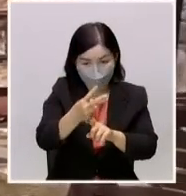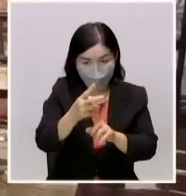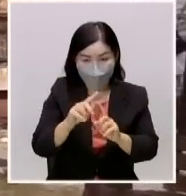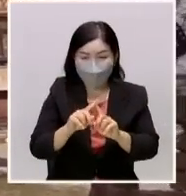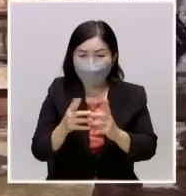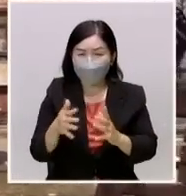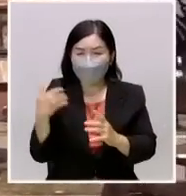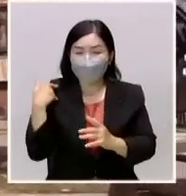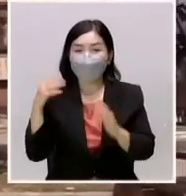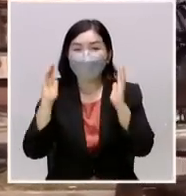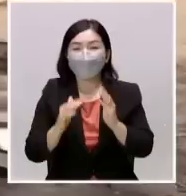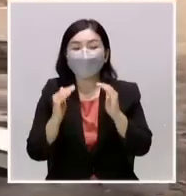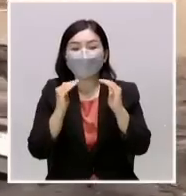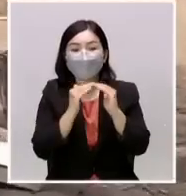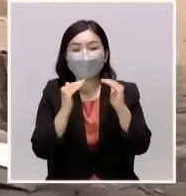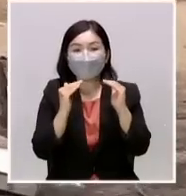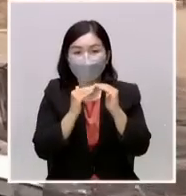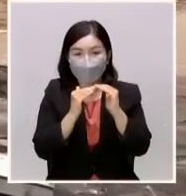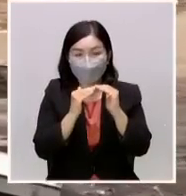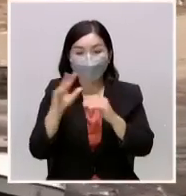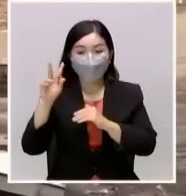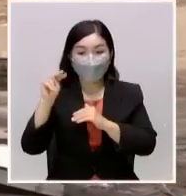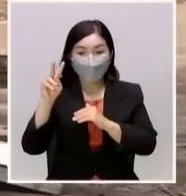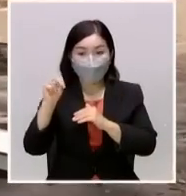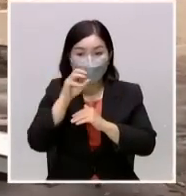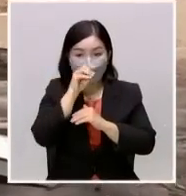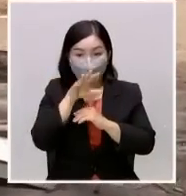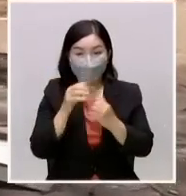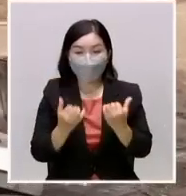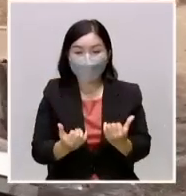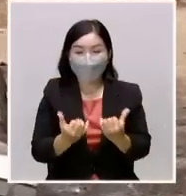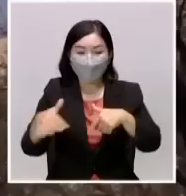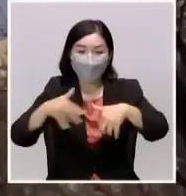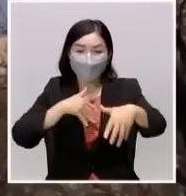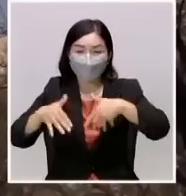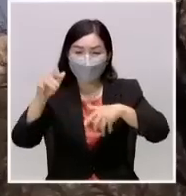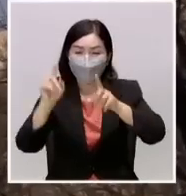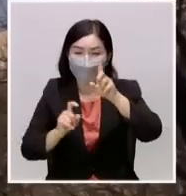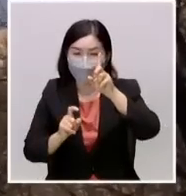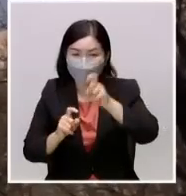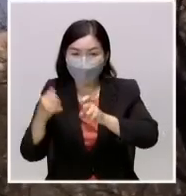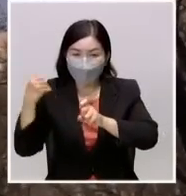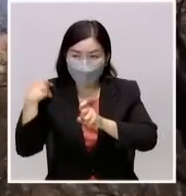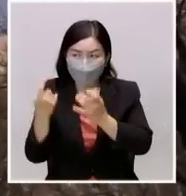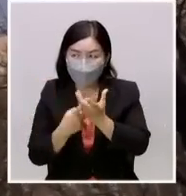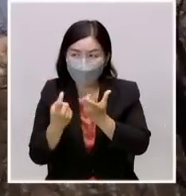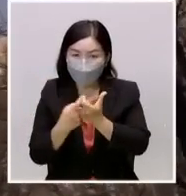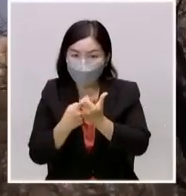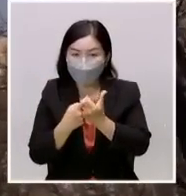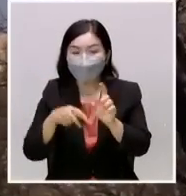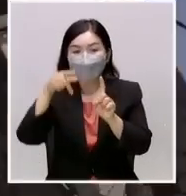ส่วนสำนักงานด้านสิทธิมนุษยชนของสหประชาชาติแถลงว่ามีพลเรือนเสียชีวิตแล้วอย่างน้อ